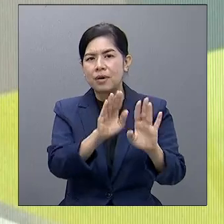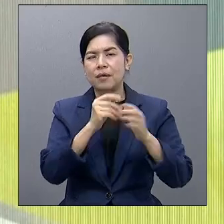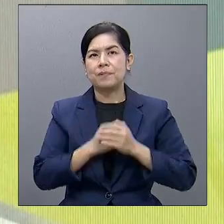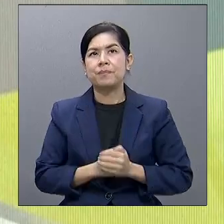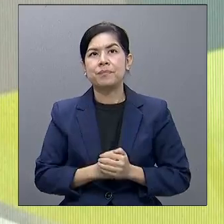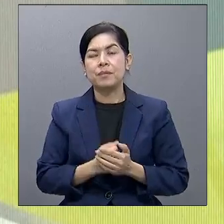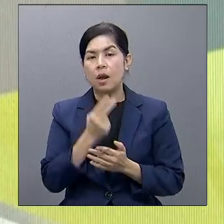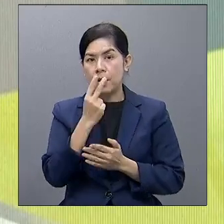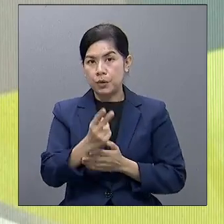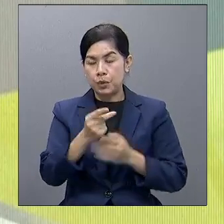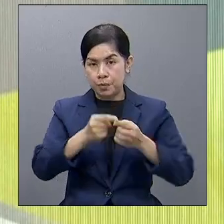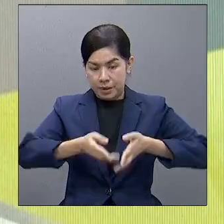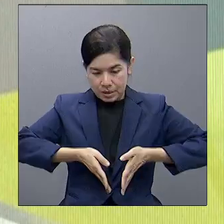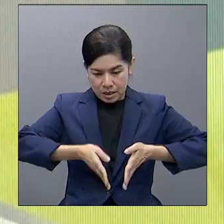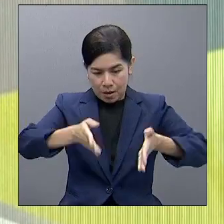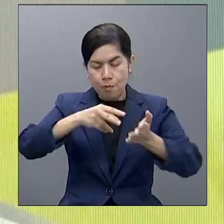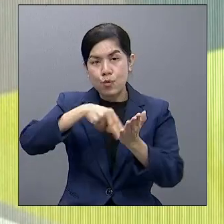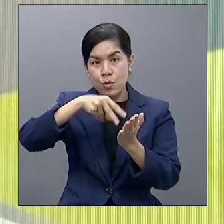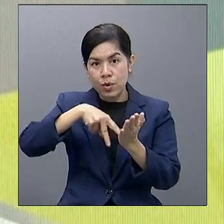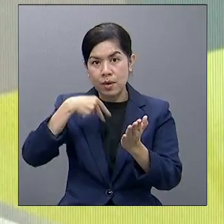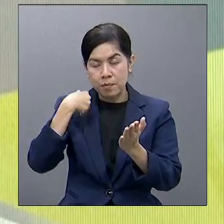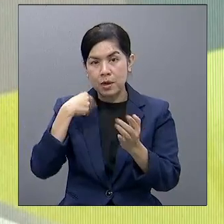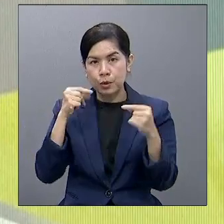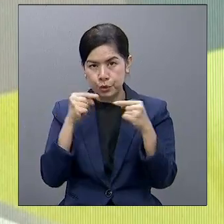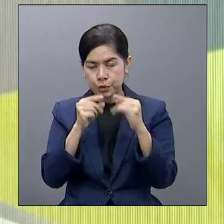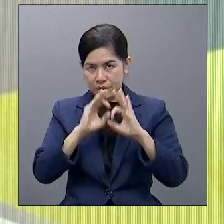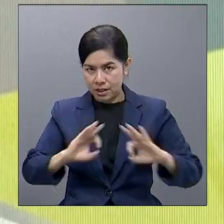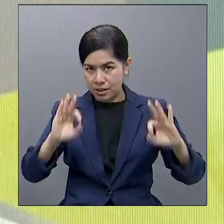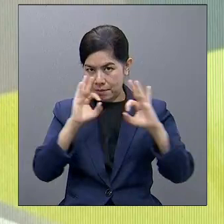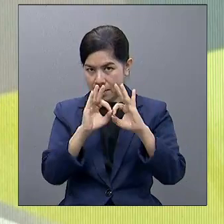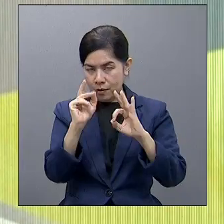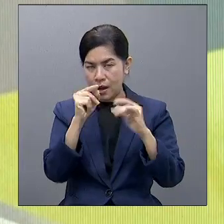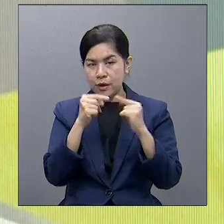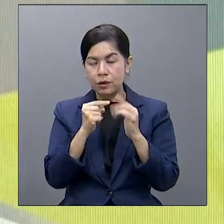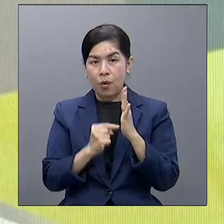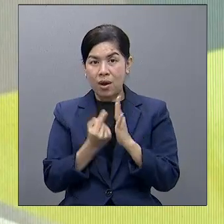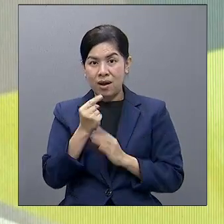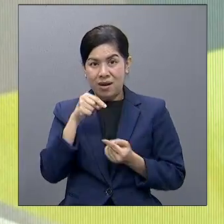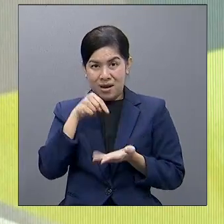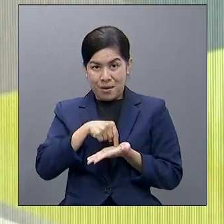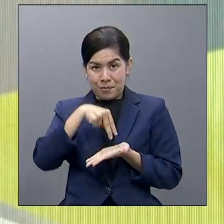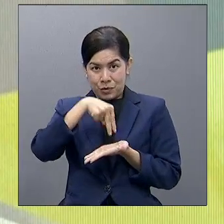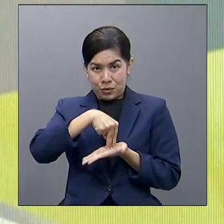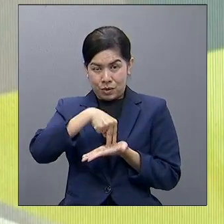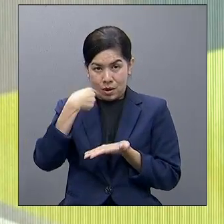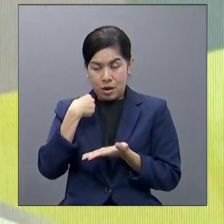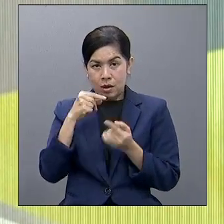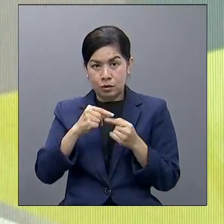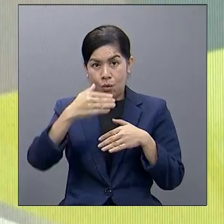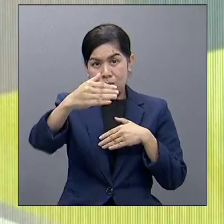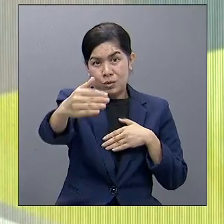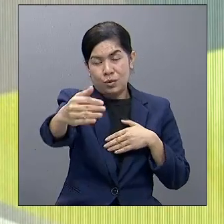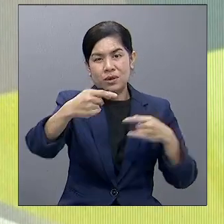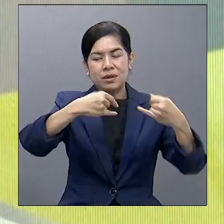ลู่วิ่งหรือว่าสนามวิ่งมั้ยคะมันจะมีจุด 2จุดที่สำคัญนะคะจุดแรกก็คือจุดเริ่มต้นและจุดที่ 2ก็คือจุดเส้นฉัยนั่น